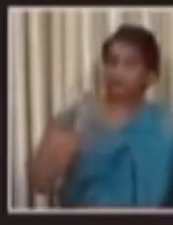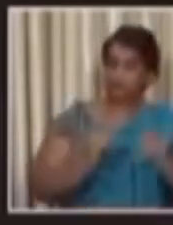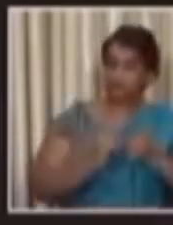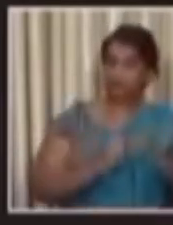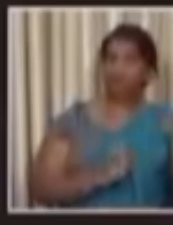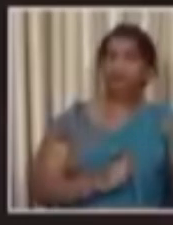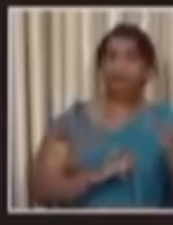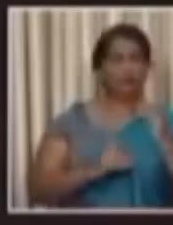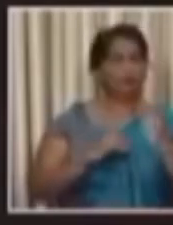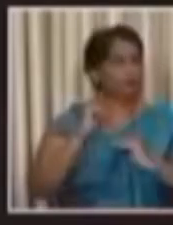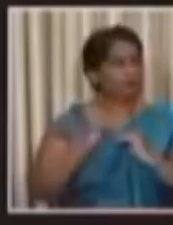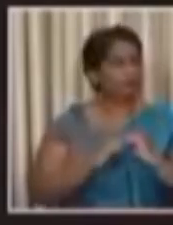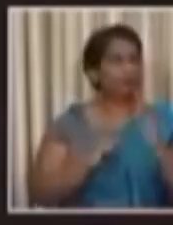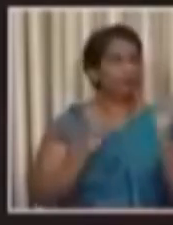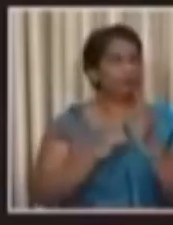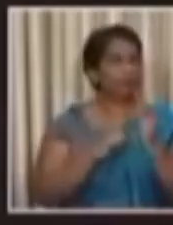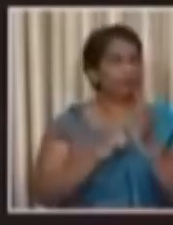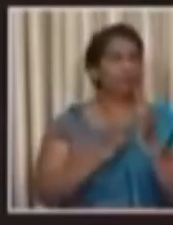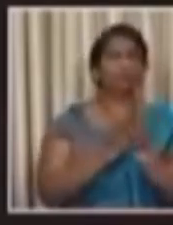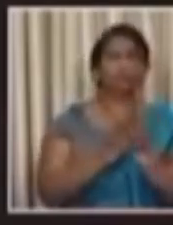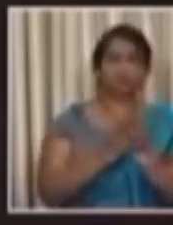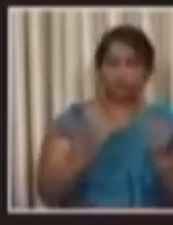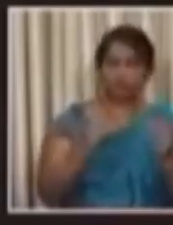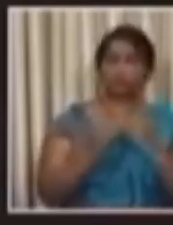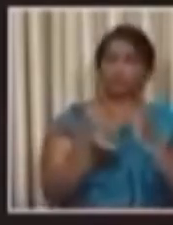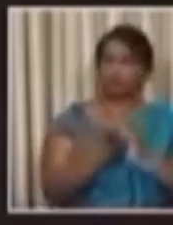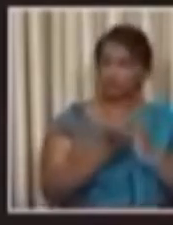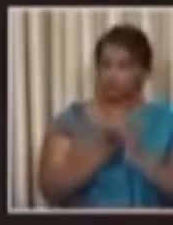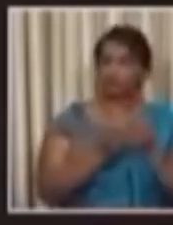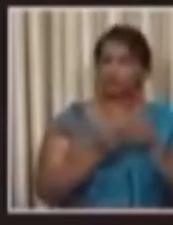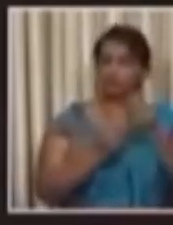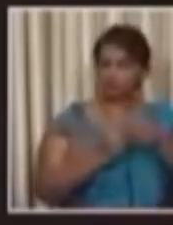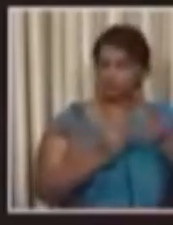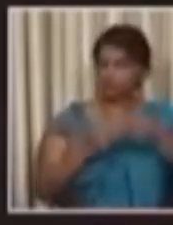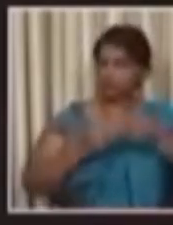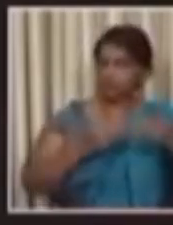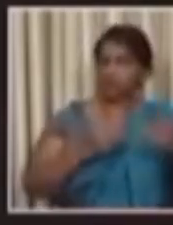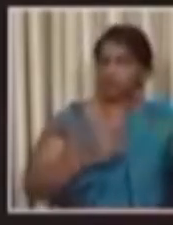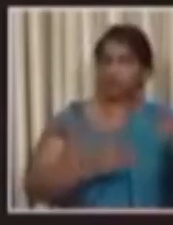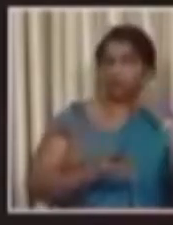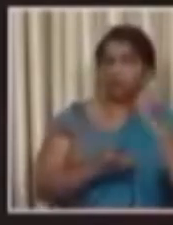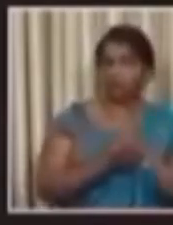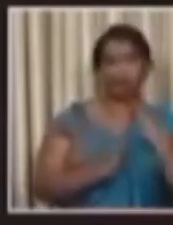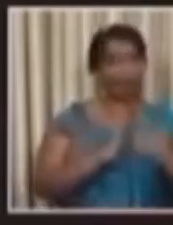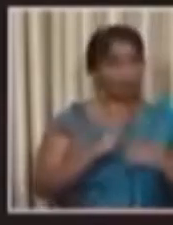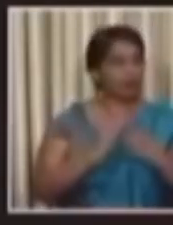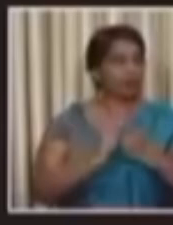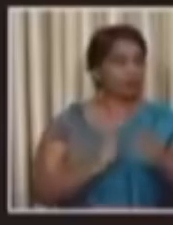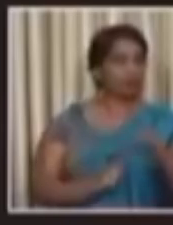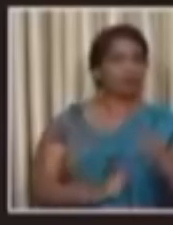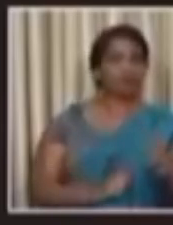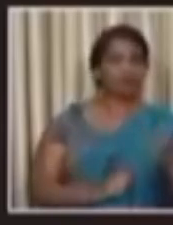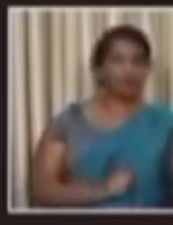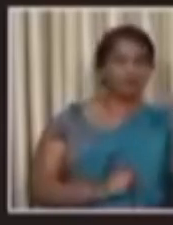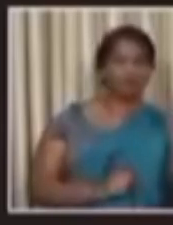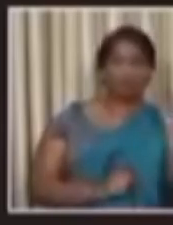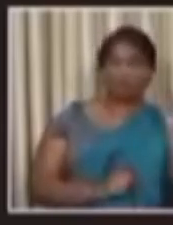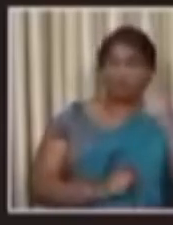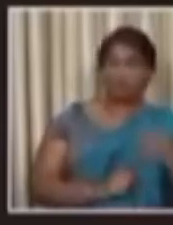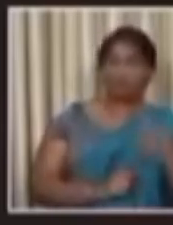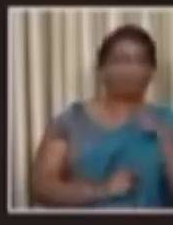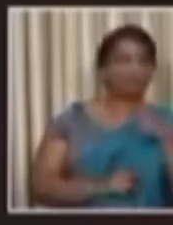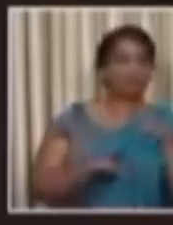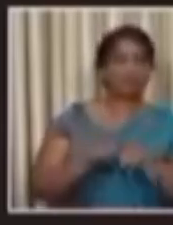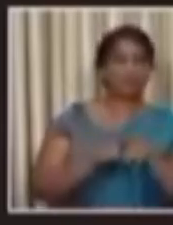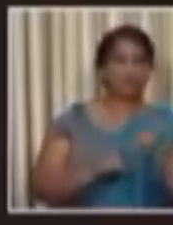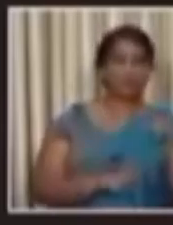එනවා. ක්‍රමානුකූලව දුගී බව තුරන් කිරීමට අදාළ සහන දෙමින් එනවා. මේ අමාරු රටක මේවා කරන්නේ. ඔබතුමාලා ප්‍රාර්ථනා කරේ මෙහෙම